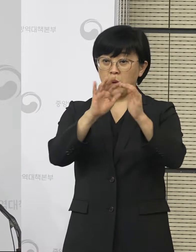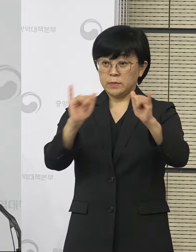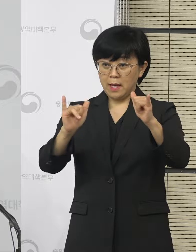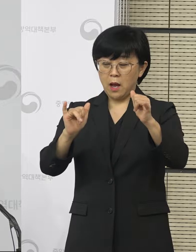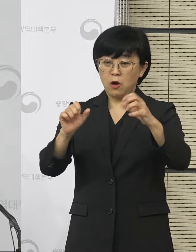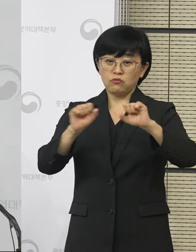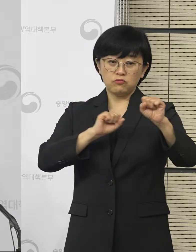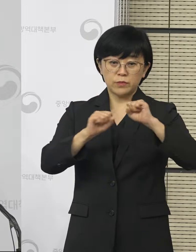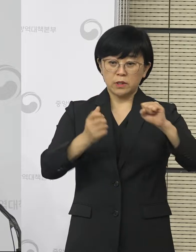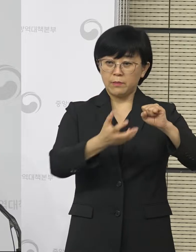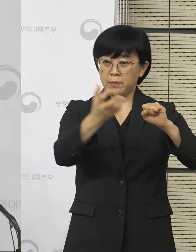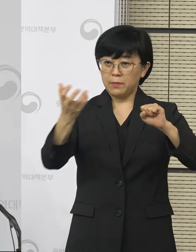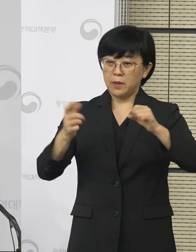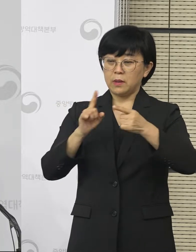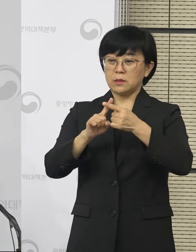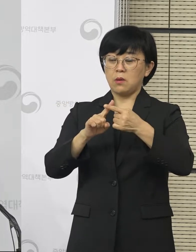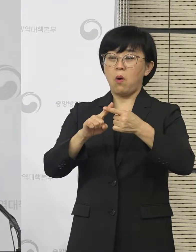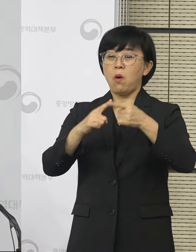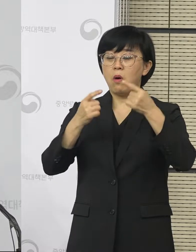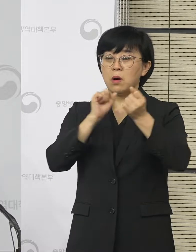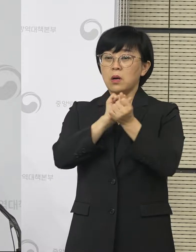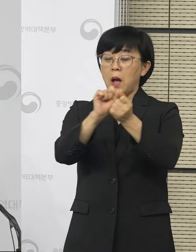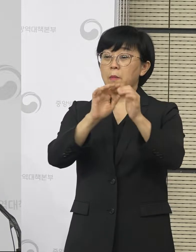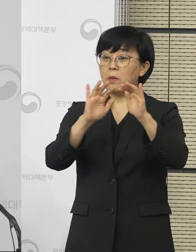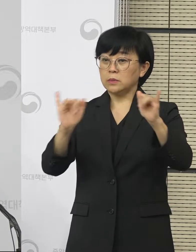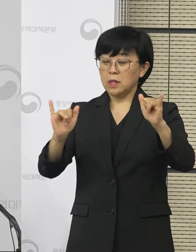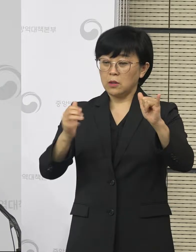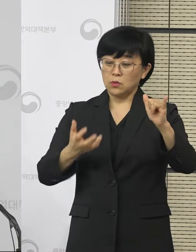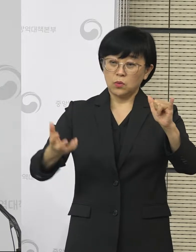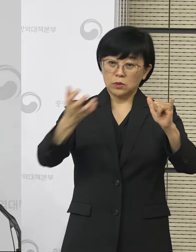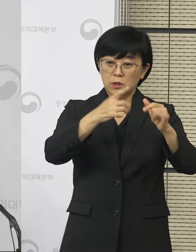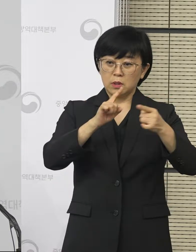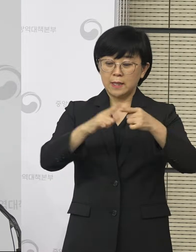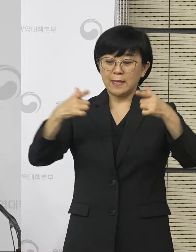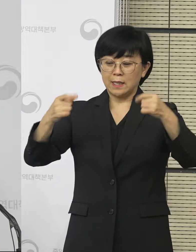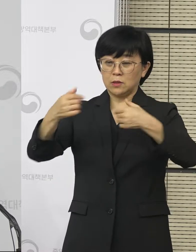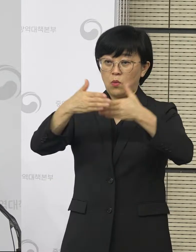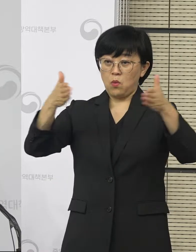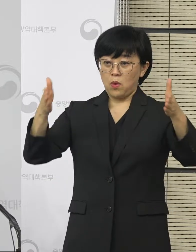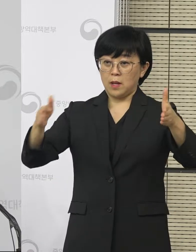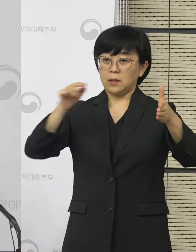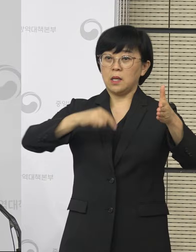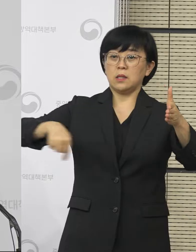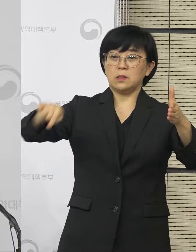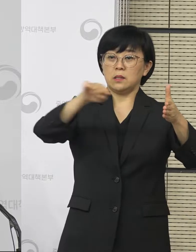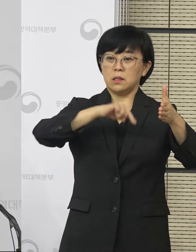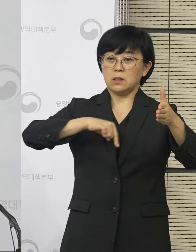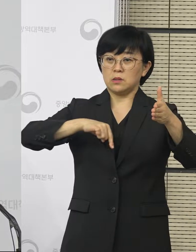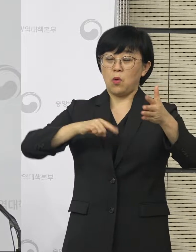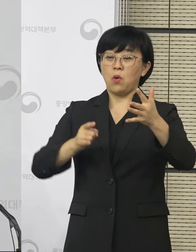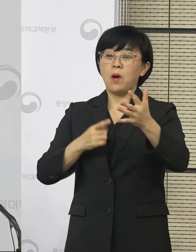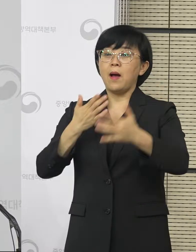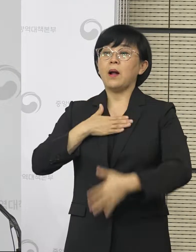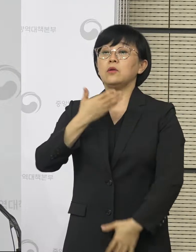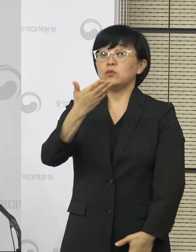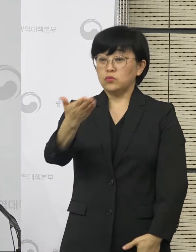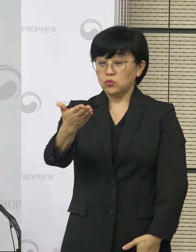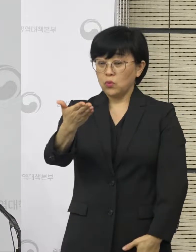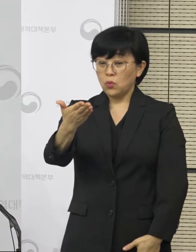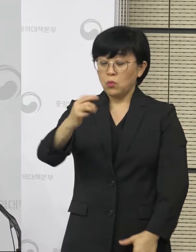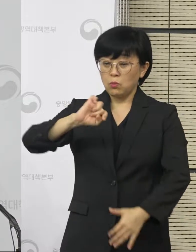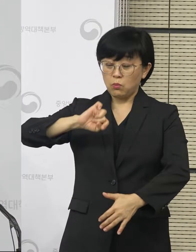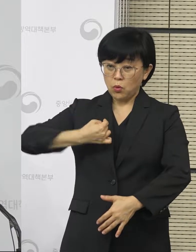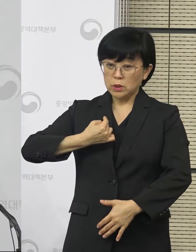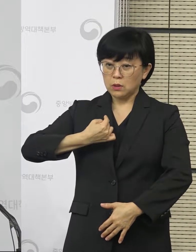환자 동선과 관련해서 확진 환자에 대해 동선을 공개하는 것은 같은 공간에 있었던 사람들에게 노출